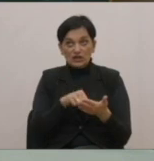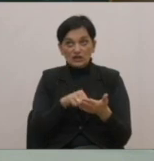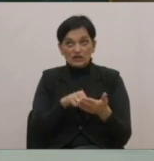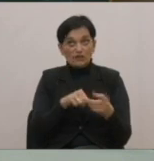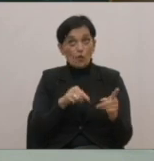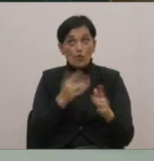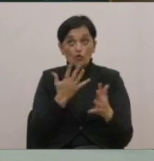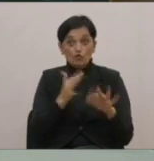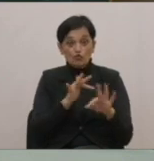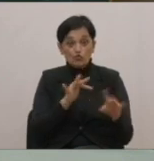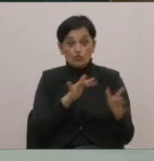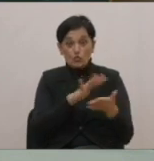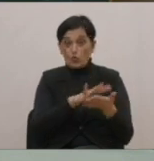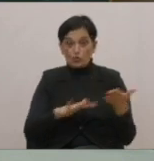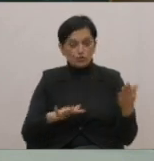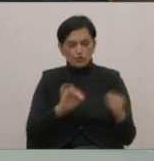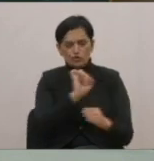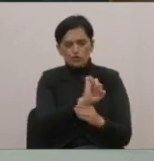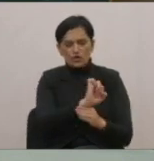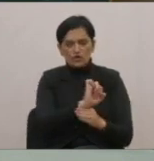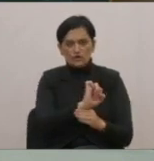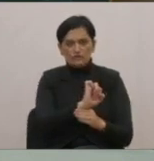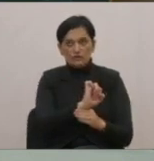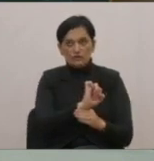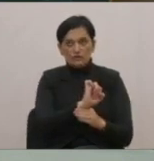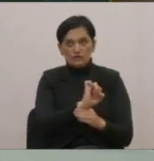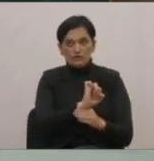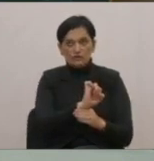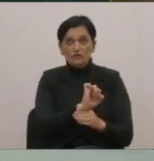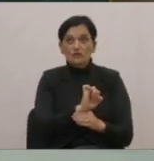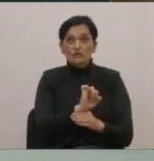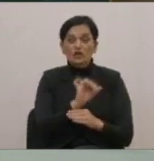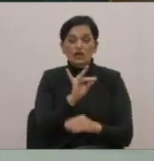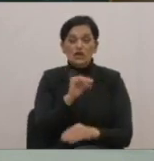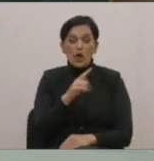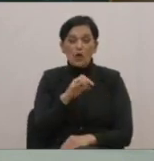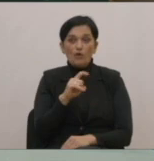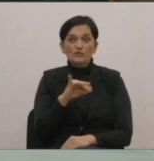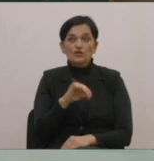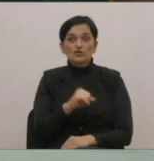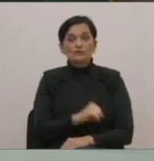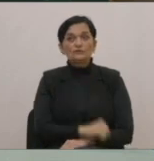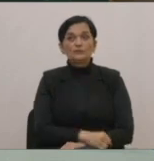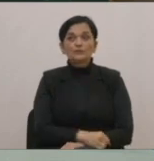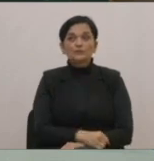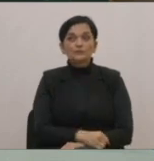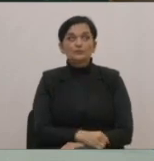Am proces tu gagzelet, șegit scot, sit scot, sit scot, sit scot,